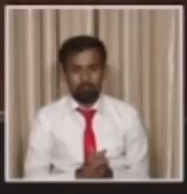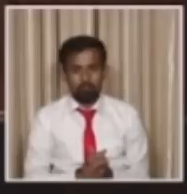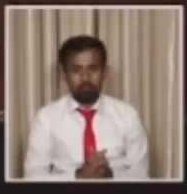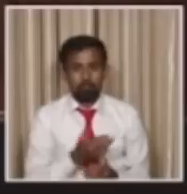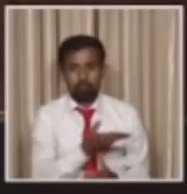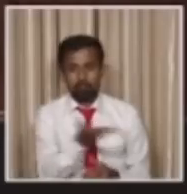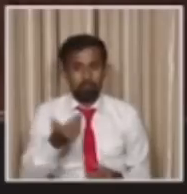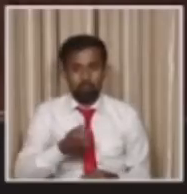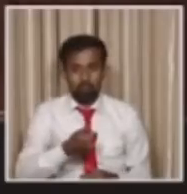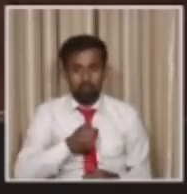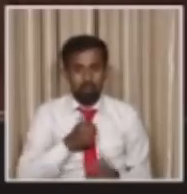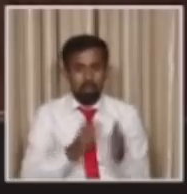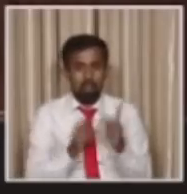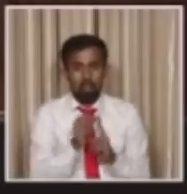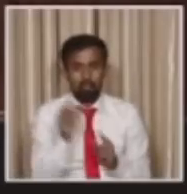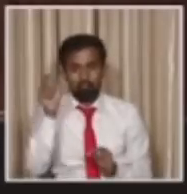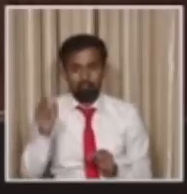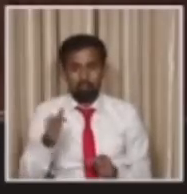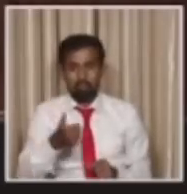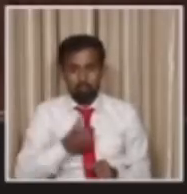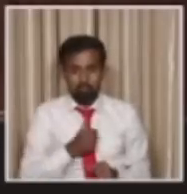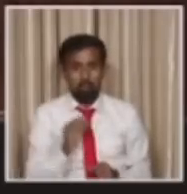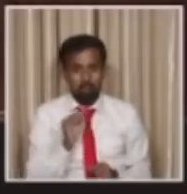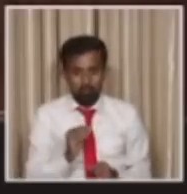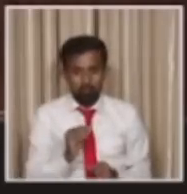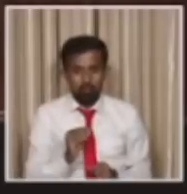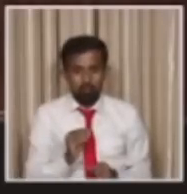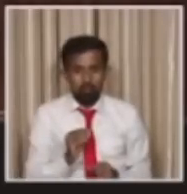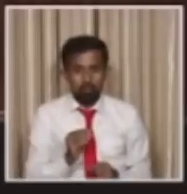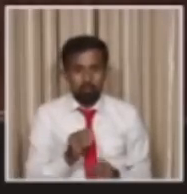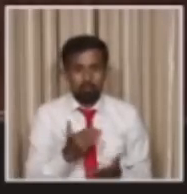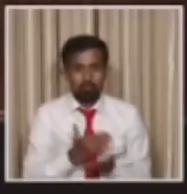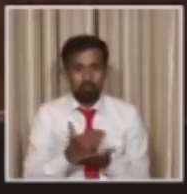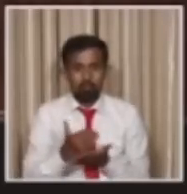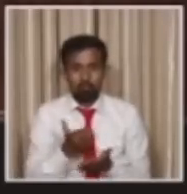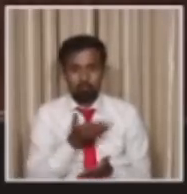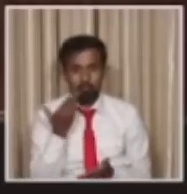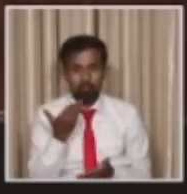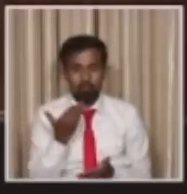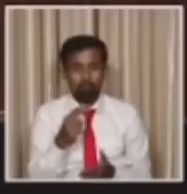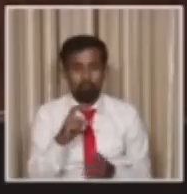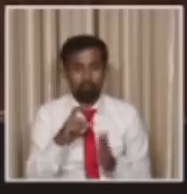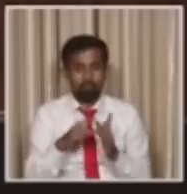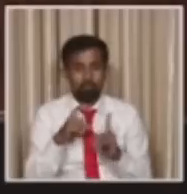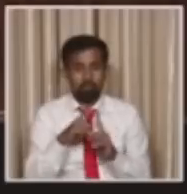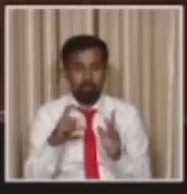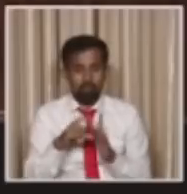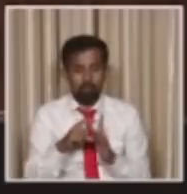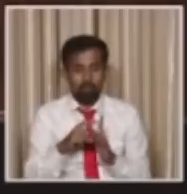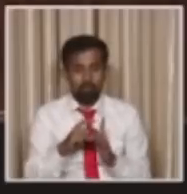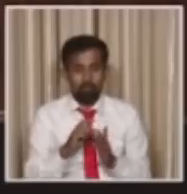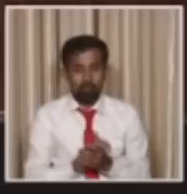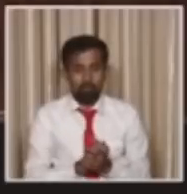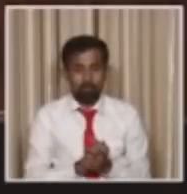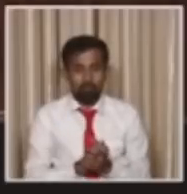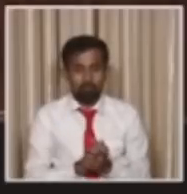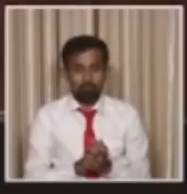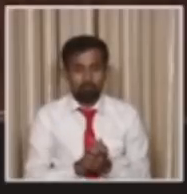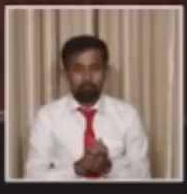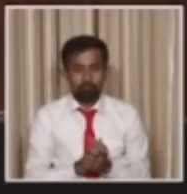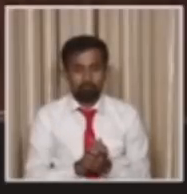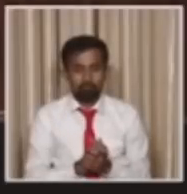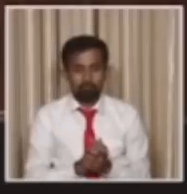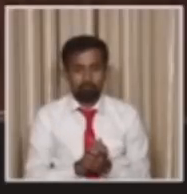සභාව එකඟත්වයේ ඇමැතිතුමාගේ එකඟතාවයේ හම්බ වෙනවා නම් විතරයි එතුමාගේ කතාවට බාධා කරන්න පුළුවන්කම තියෙන්නේ. CID එකේ IP අභිභවක ඇමැතිතුමා එකඟතාවය වෙනවා